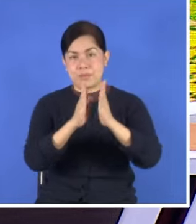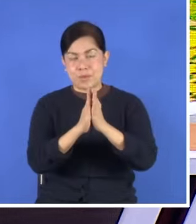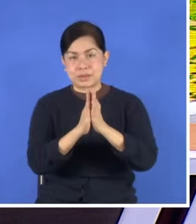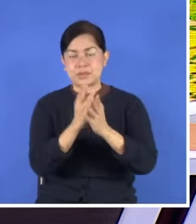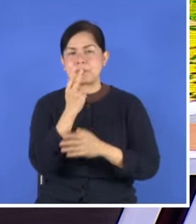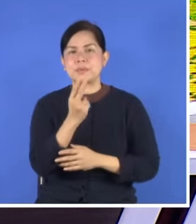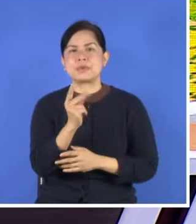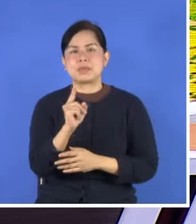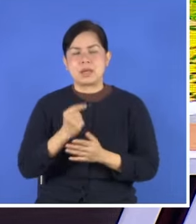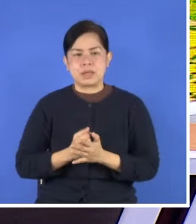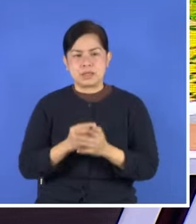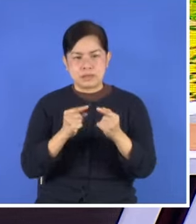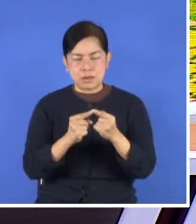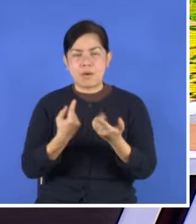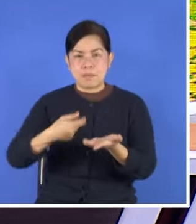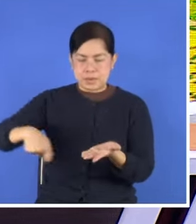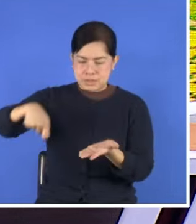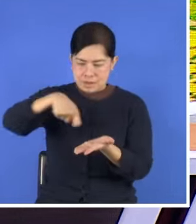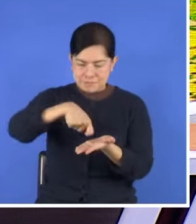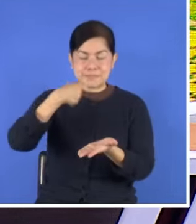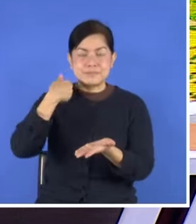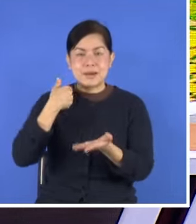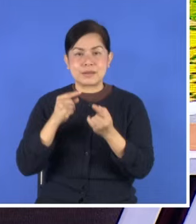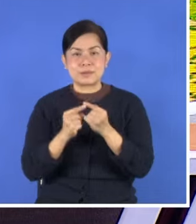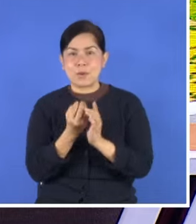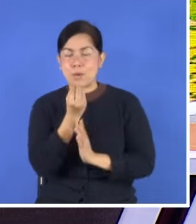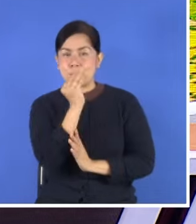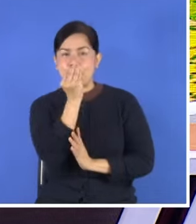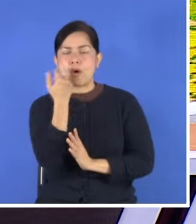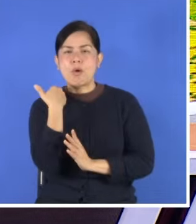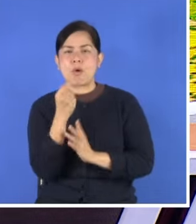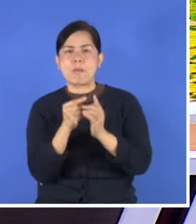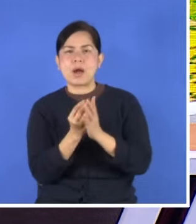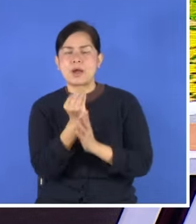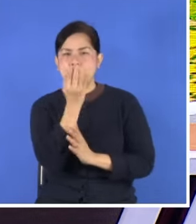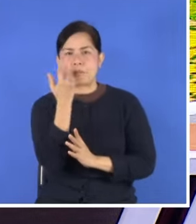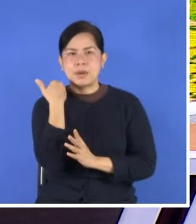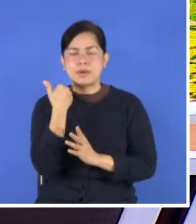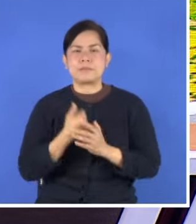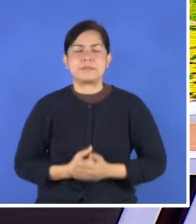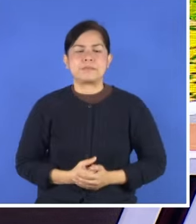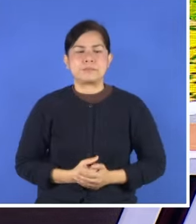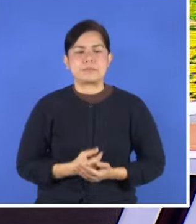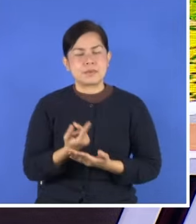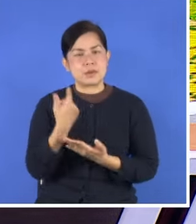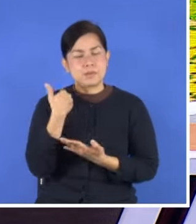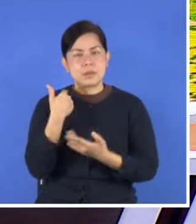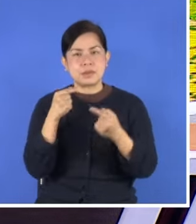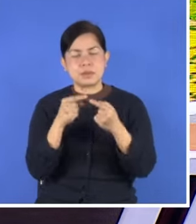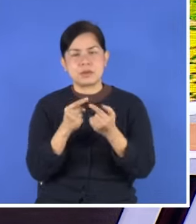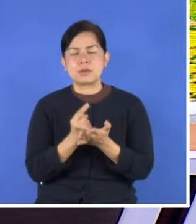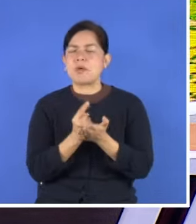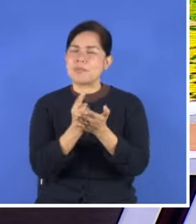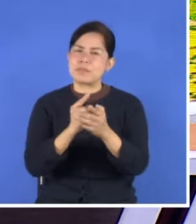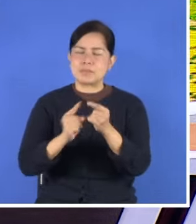งานเมีงานตักบาตรดอกไม้ด้วยพี่แป๊เอออตักบาตรเทโวโรหนะใช่ค่ะมีตักบาตรดอกไม้มีจุดดวงประทีปอู้ย